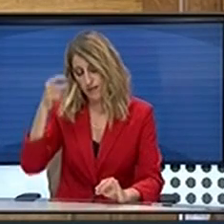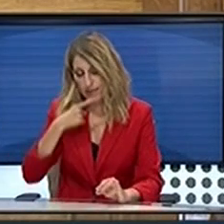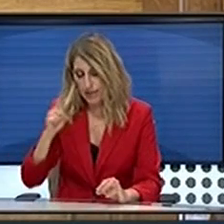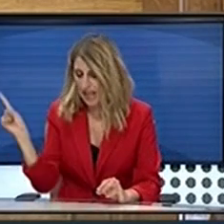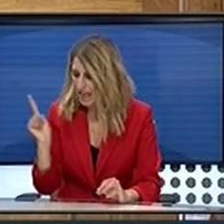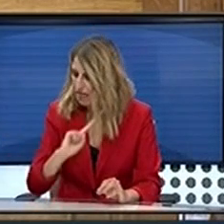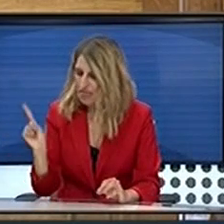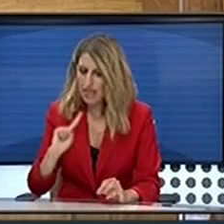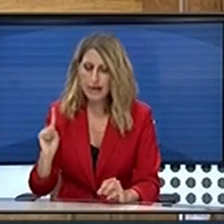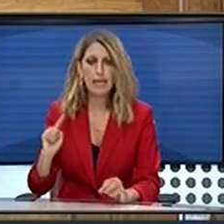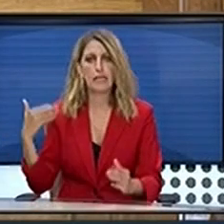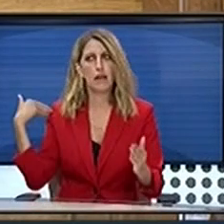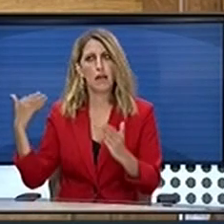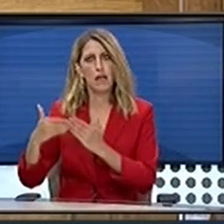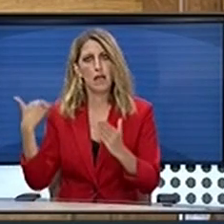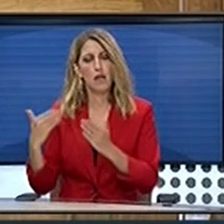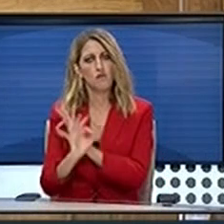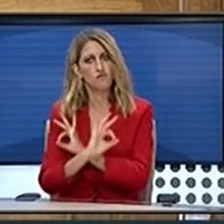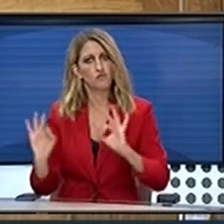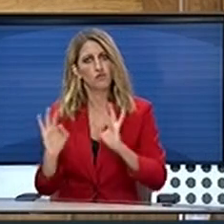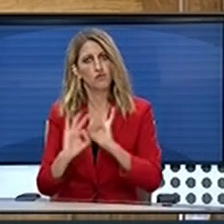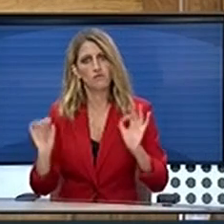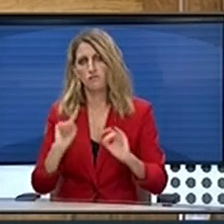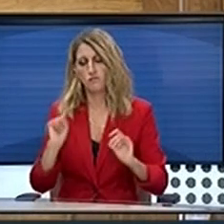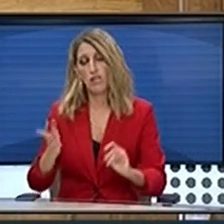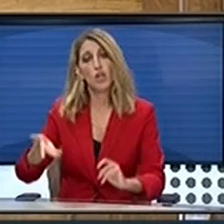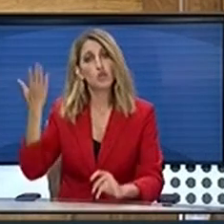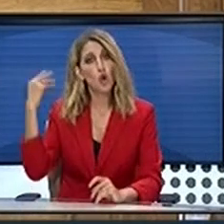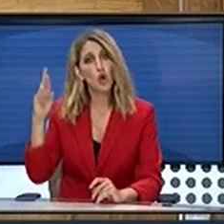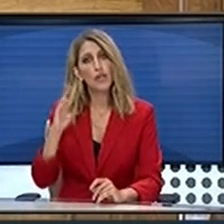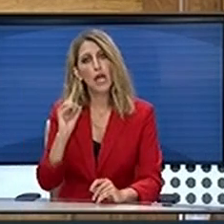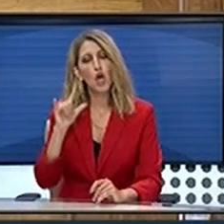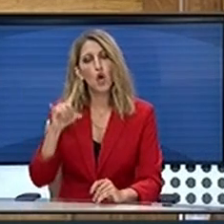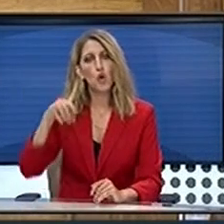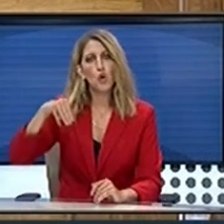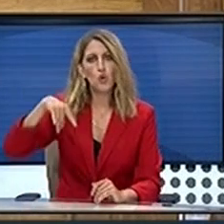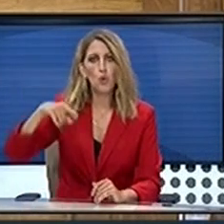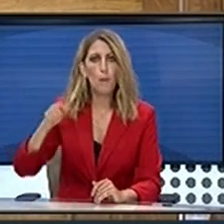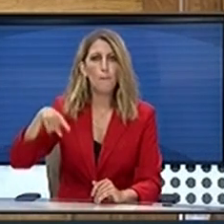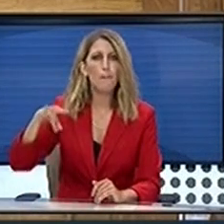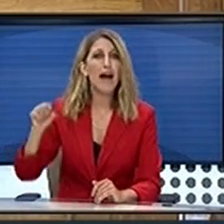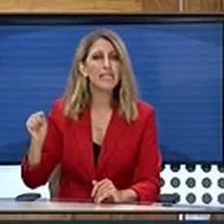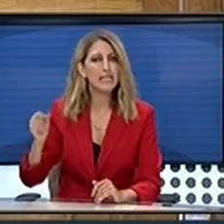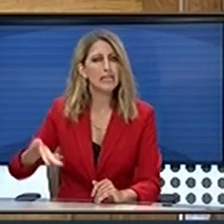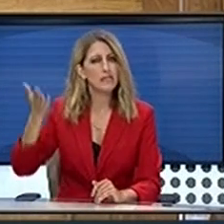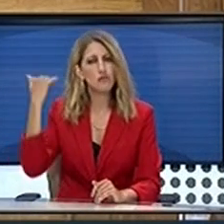γνώση ότι επί του κυρίου Ρουμπάτη το σκοτεινό κράτος λειτουργούσε